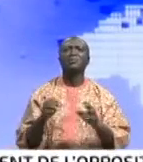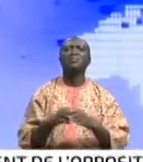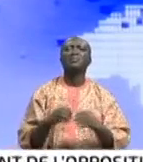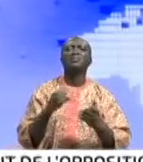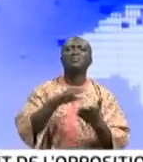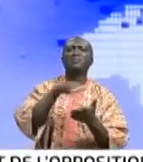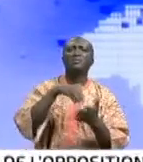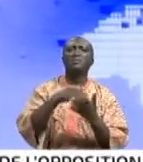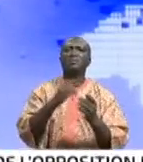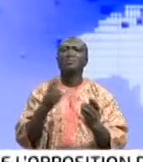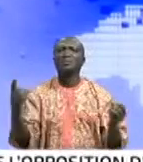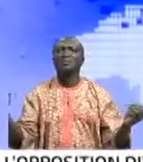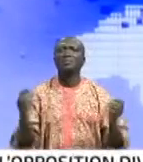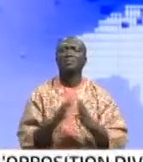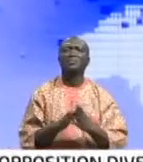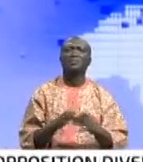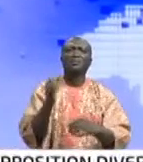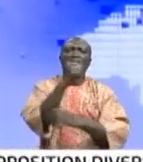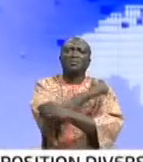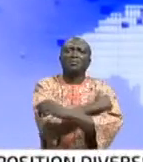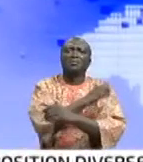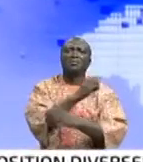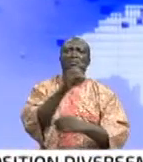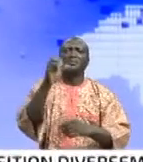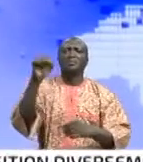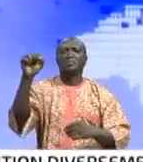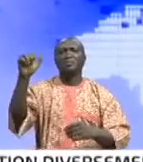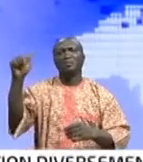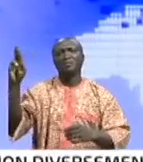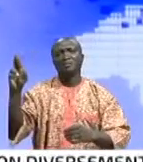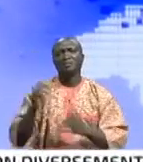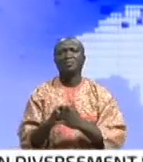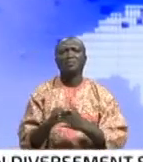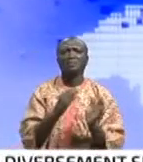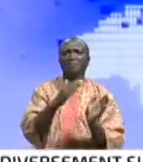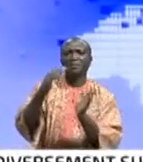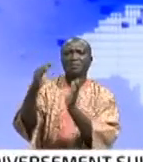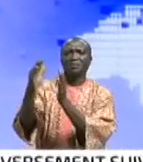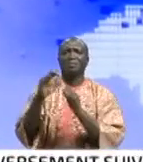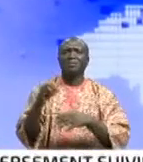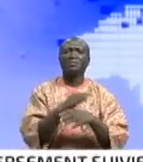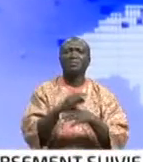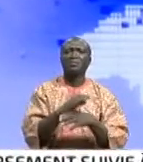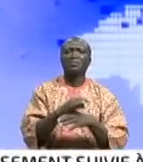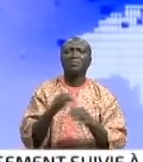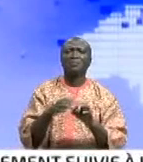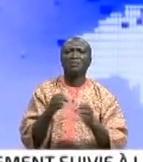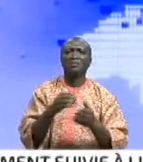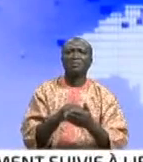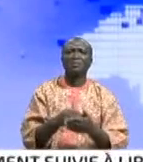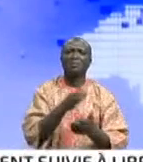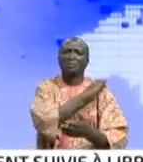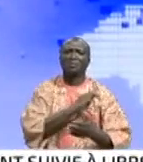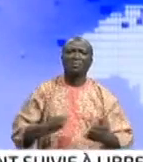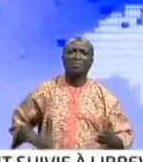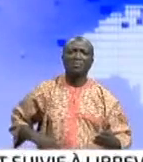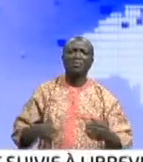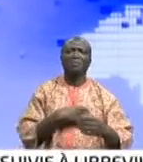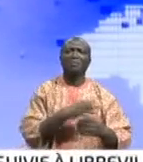Abdoulaye douceur juge nécessaire de réactualiser le processus de formation des élus et autres acteurs